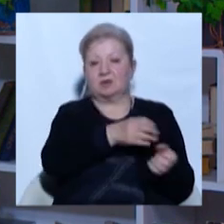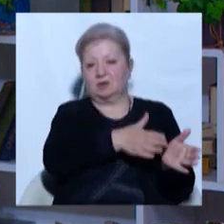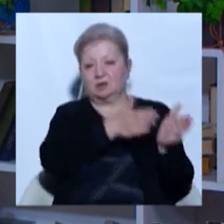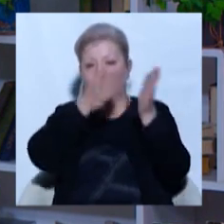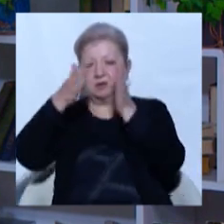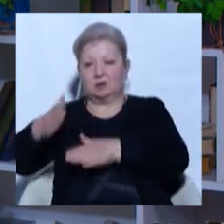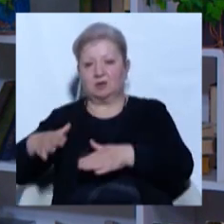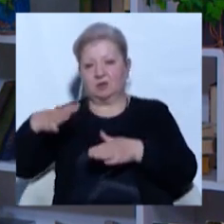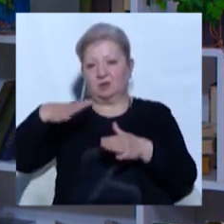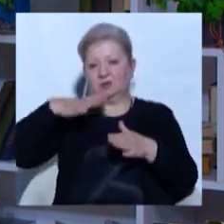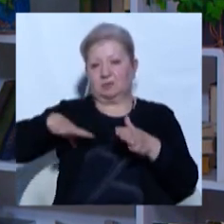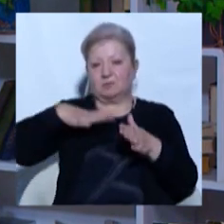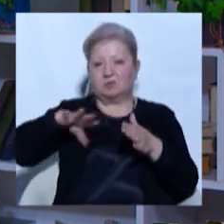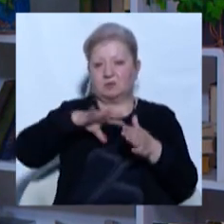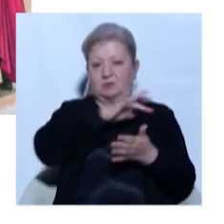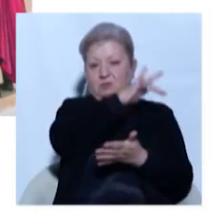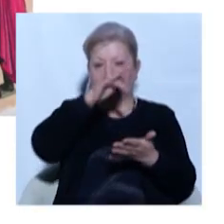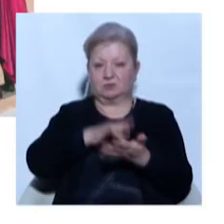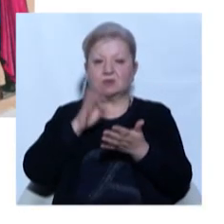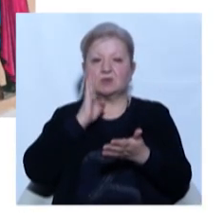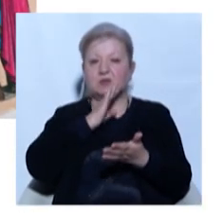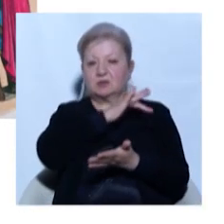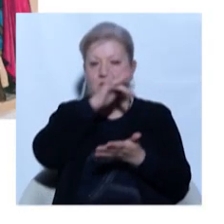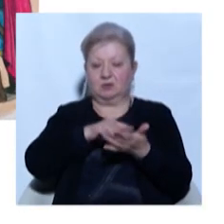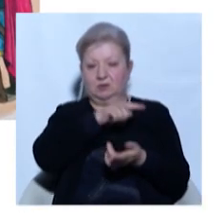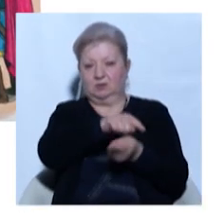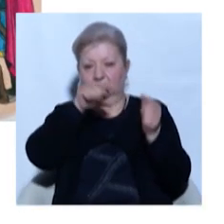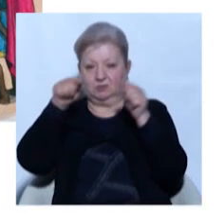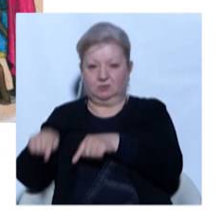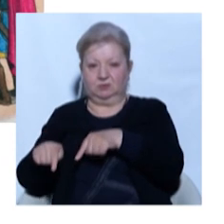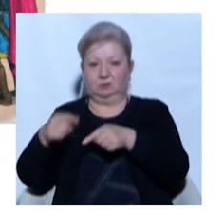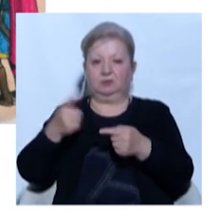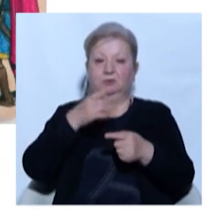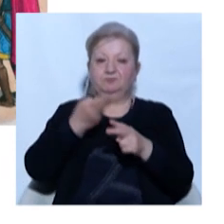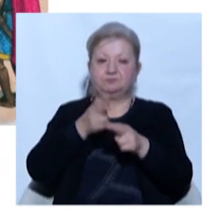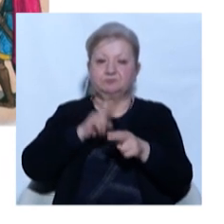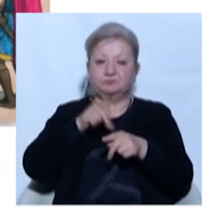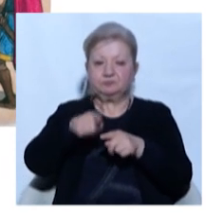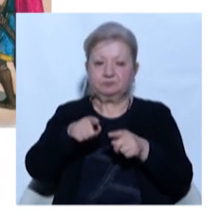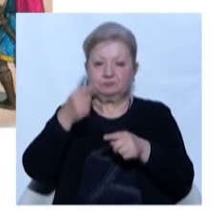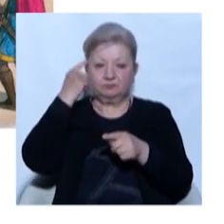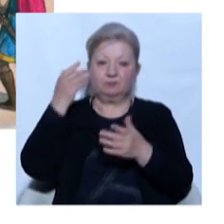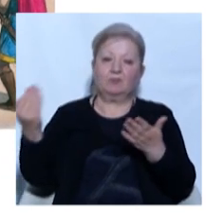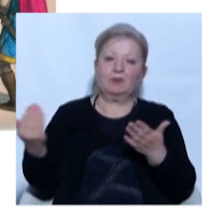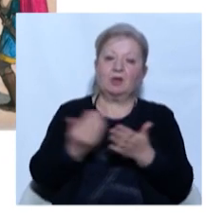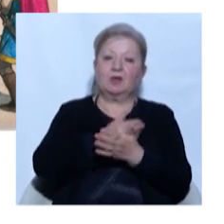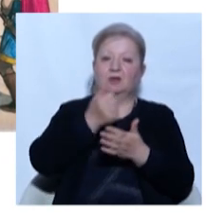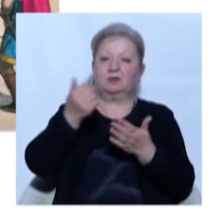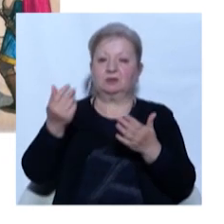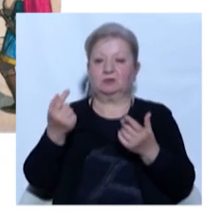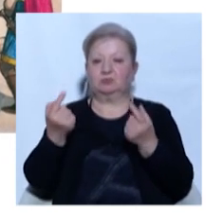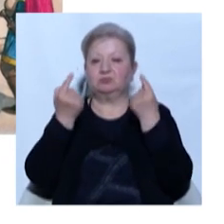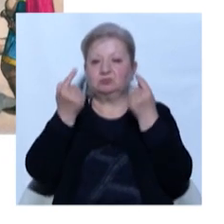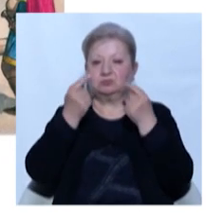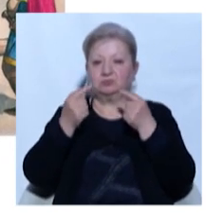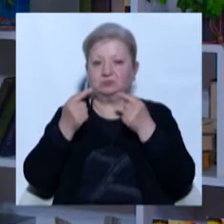თბილისში გადმოიტანა დედაქალაქი და ამ გზით შეეცადა ახალი ფეოდალების წინ წამოწევას და იმ ძველი ალბათ სავარაუდოდ